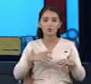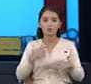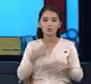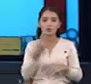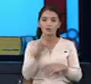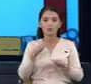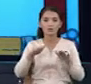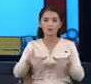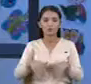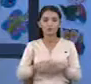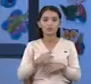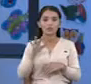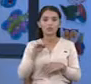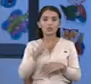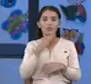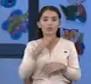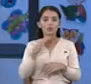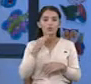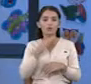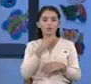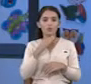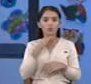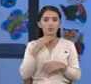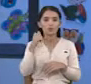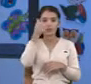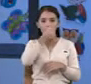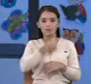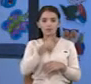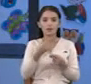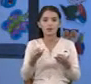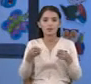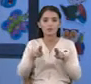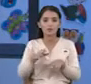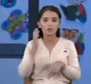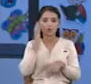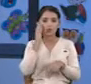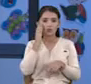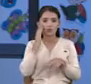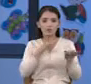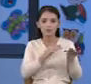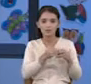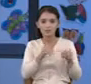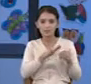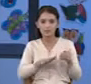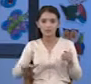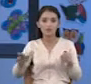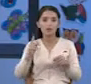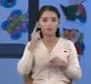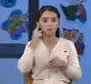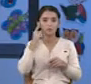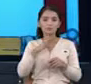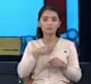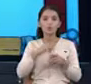мой одноногий и на много-много лет оставляет черный след.